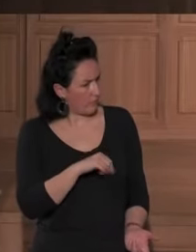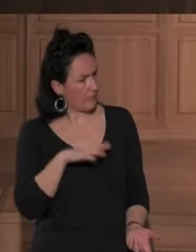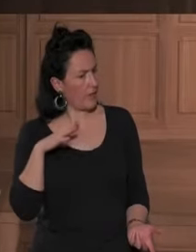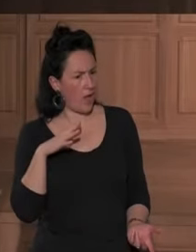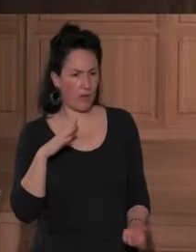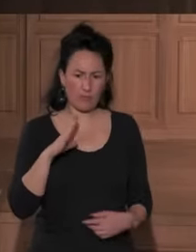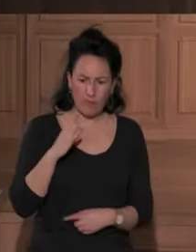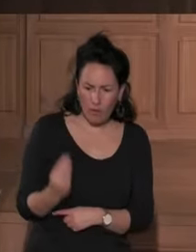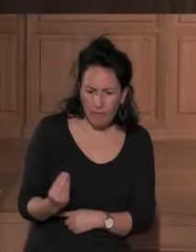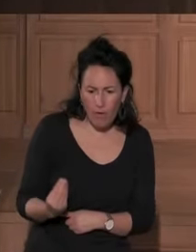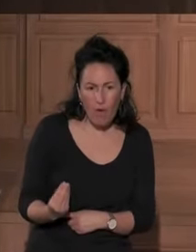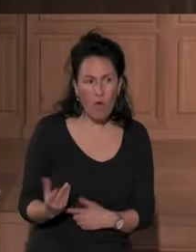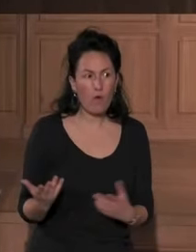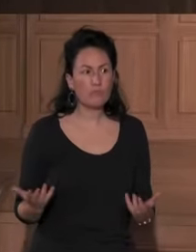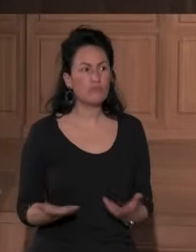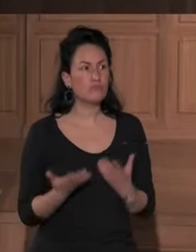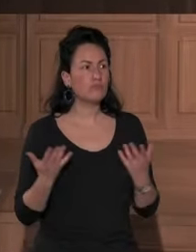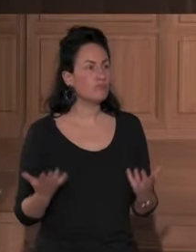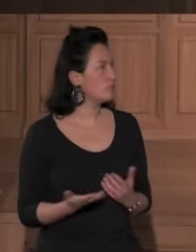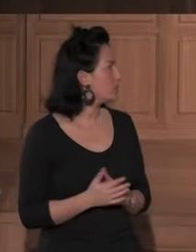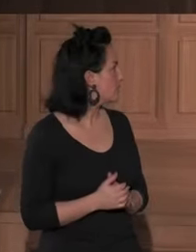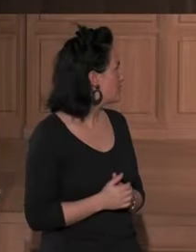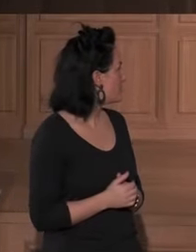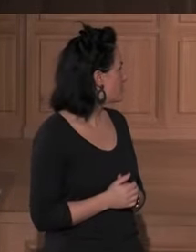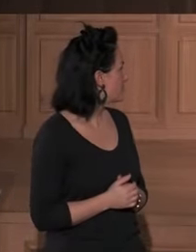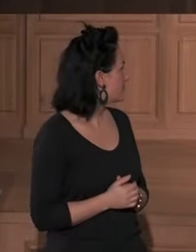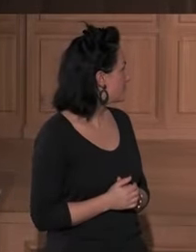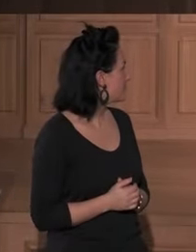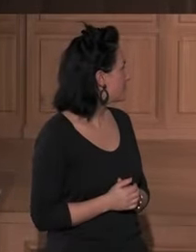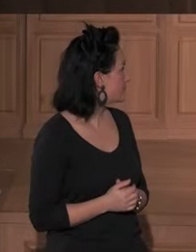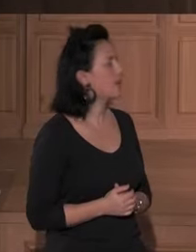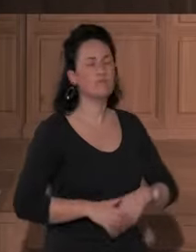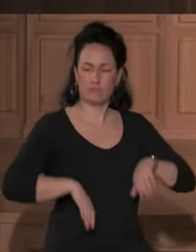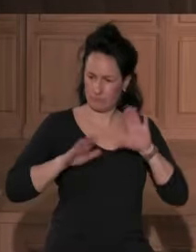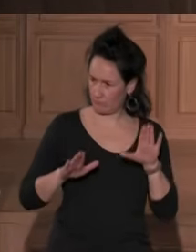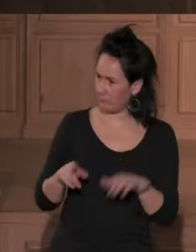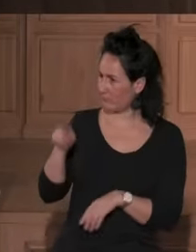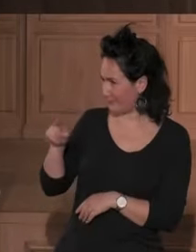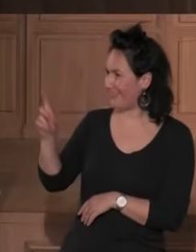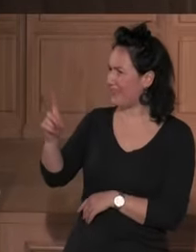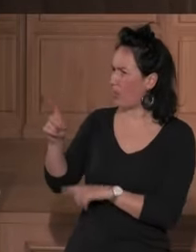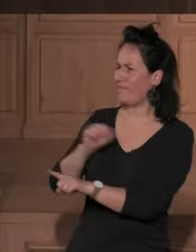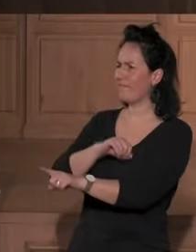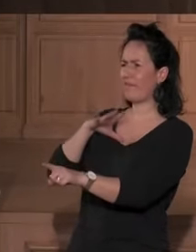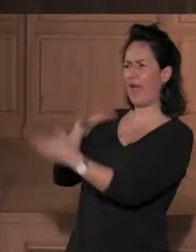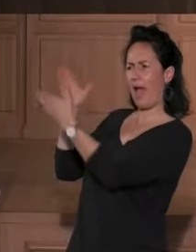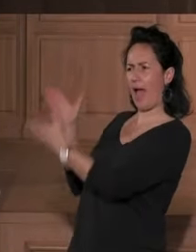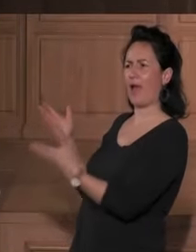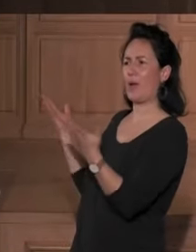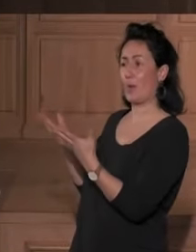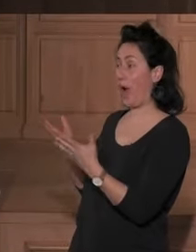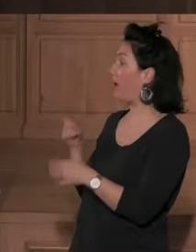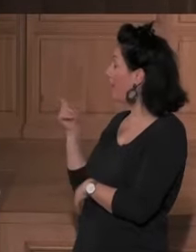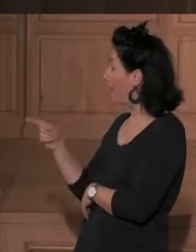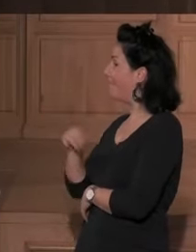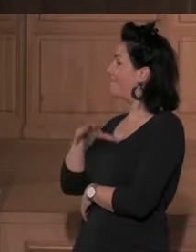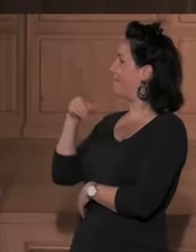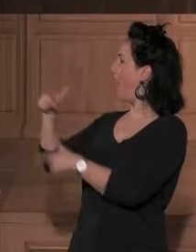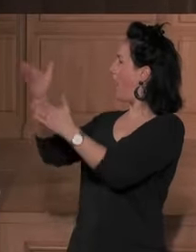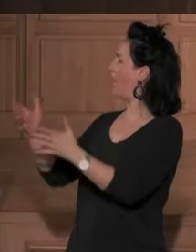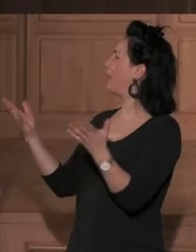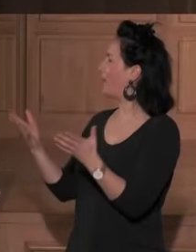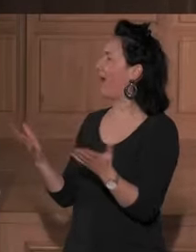des enfants. Daoud, il doit savoir. Moi, je suis fier de. Daoud, de quoi êtes-vous fier chez Stéphane? Et Stéphane, de quoi êtes-vous fier chez Daoud? Facile, là,